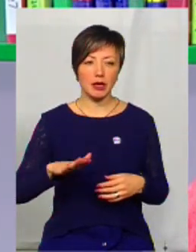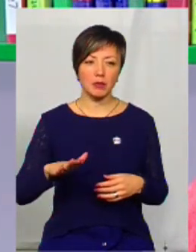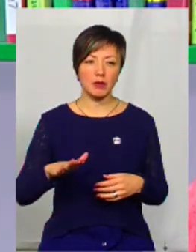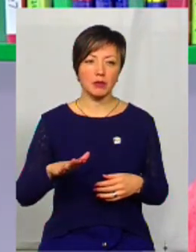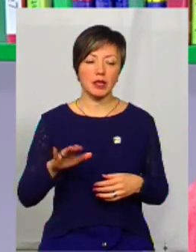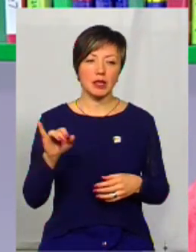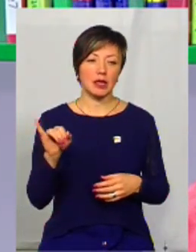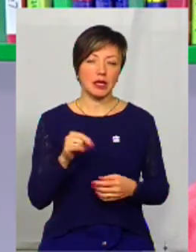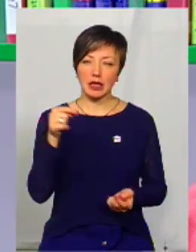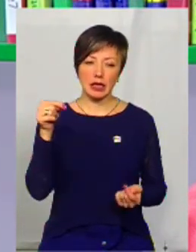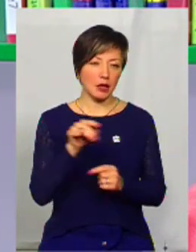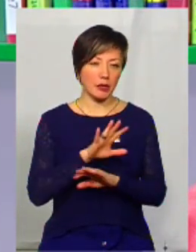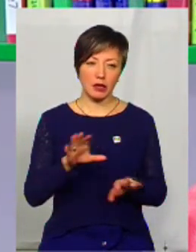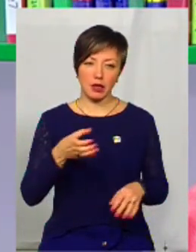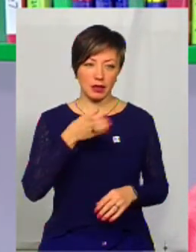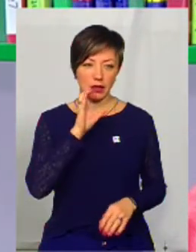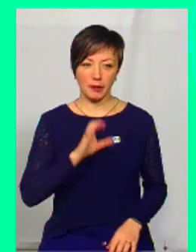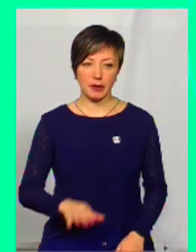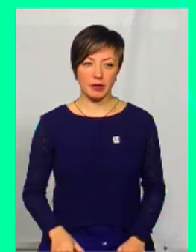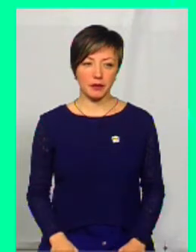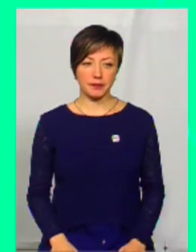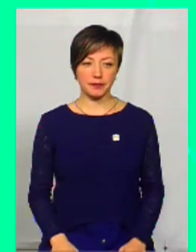і непридатна для споживання.